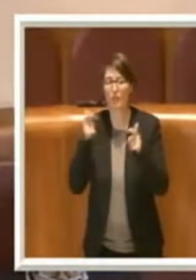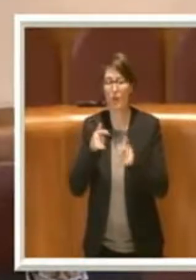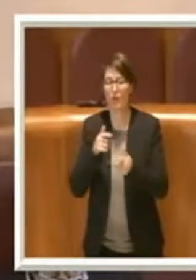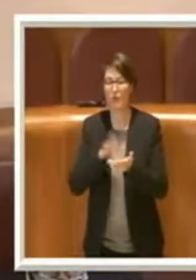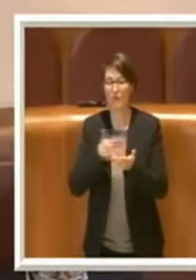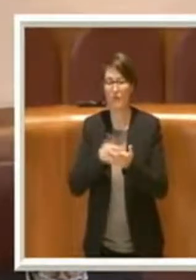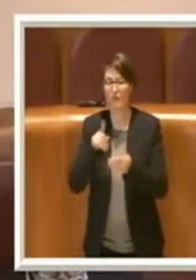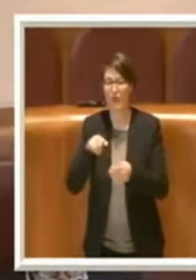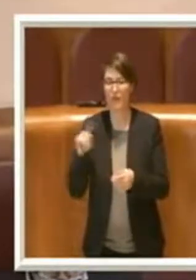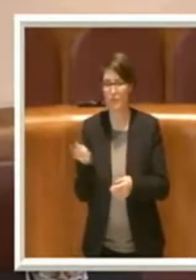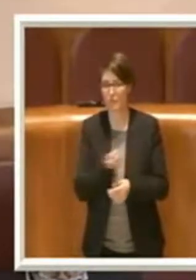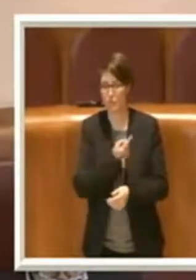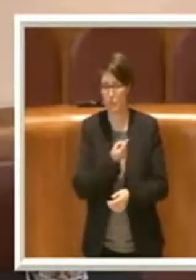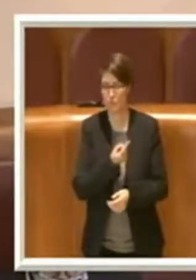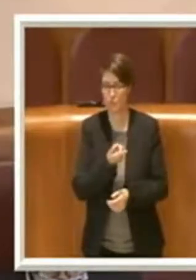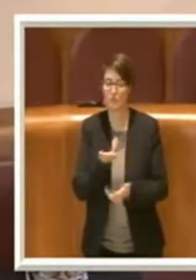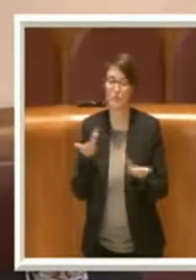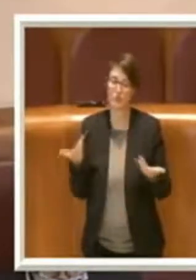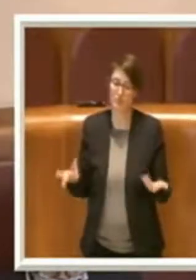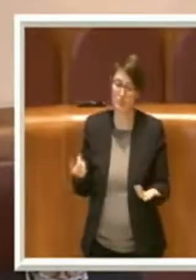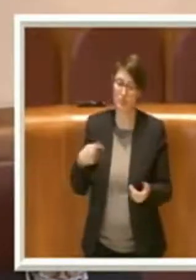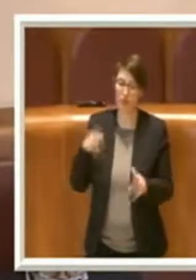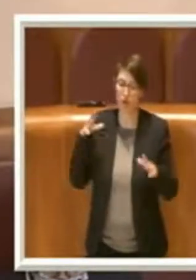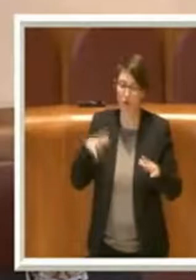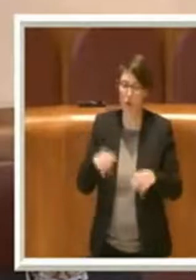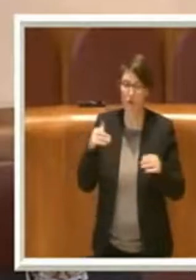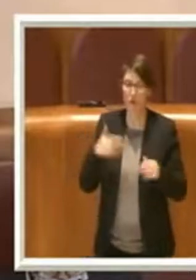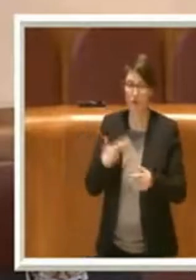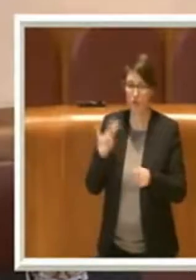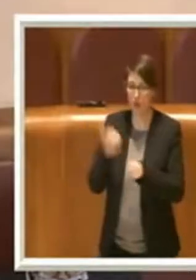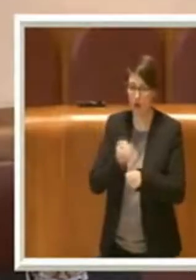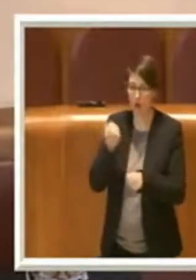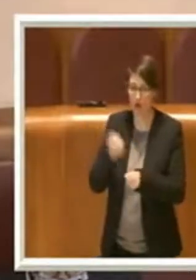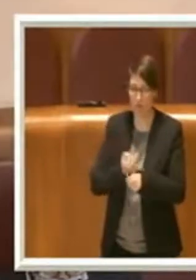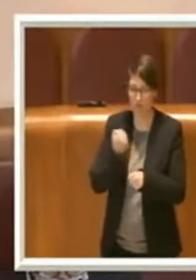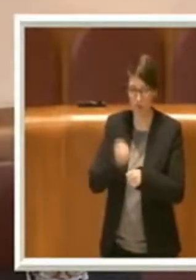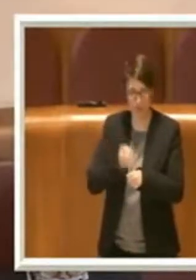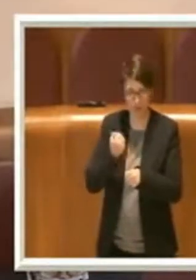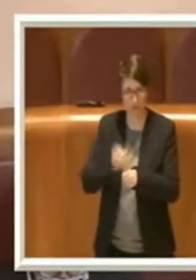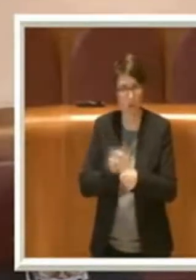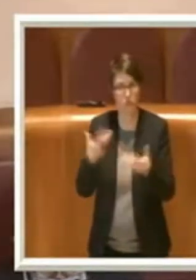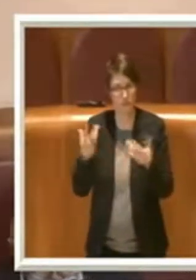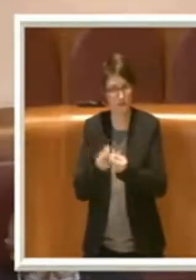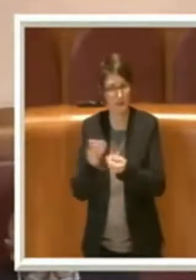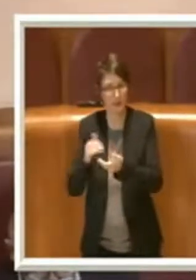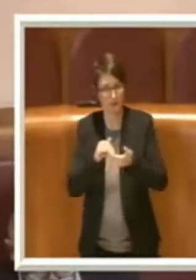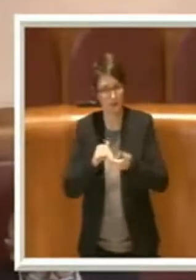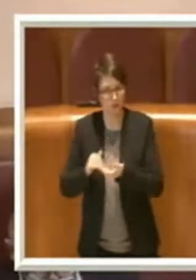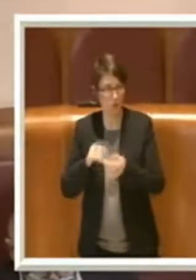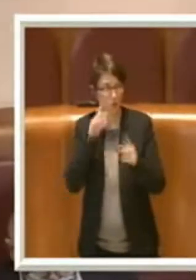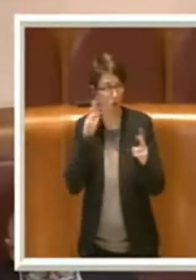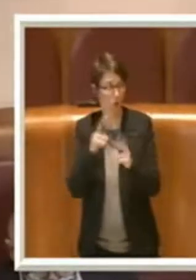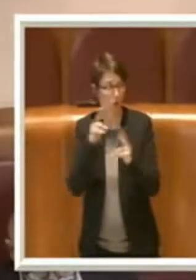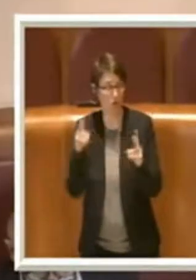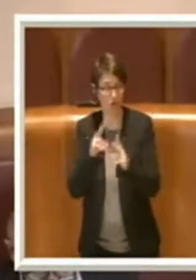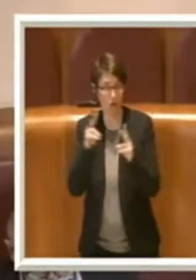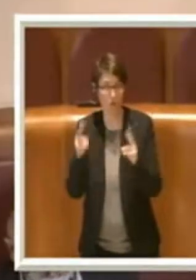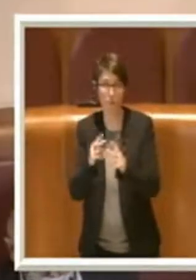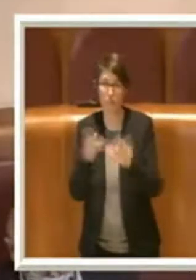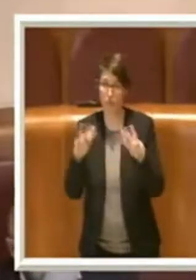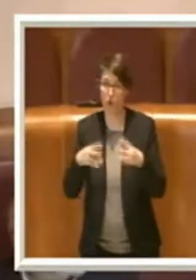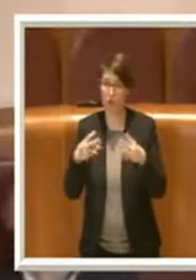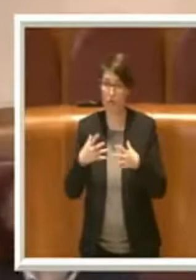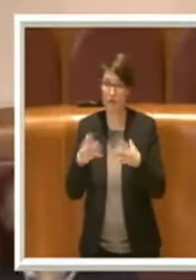messi a lavorare pancia a terra con queste associazioni, organizzando molti incontri. Mi ricordo i primi